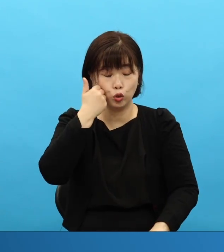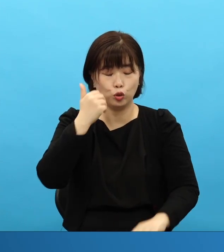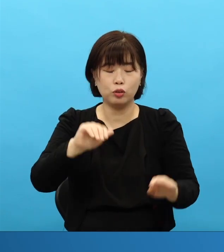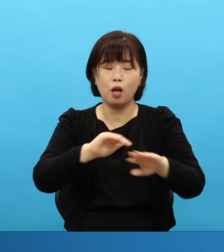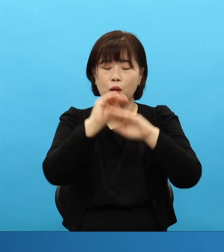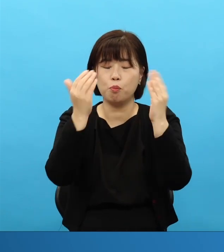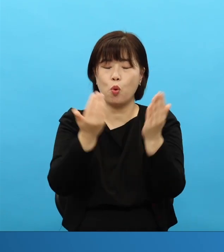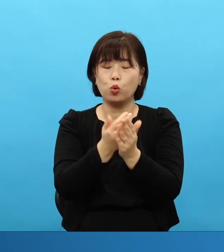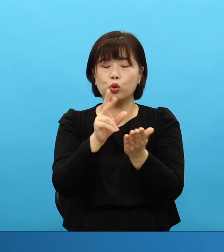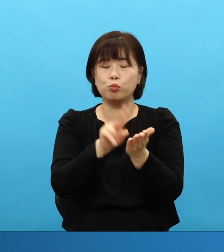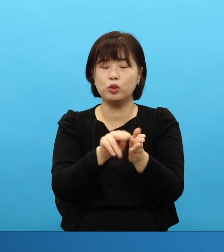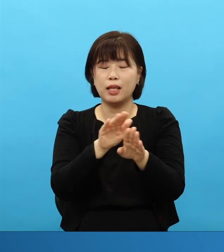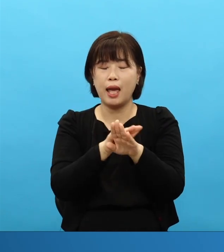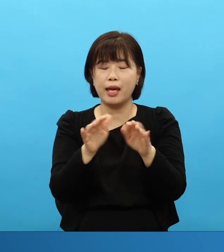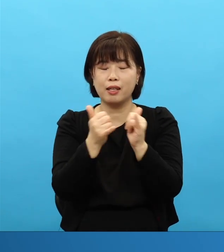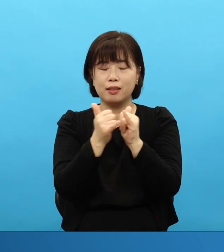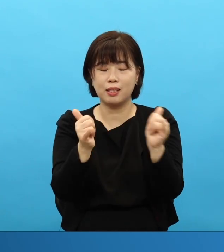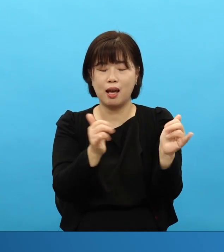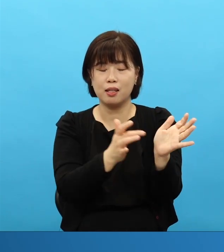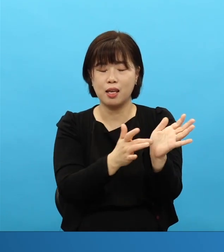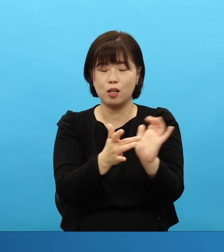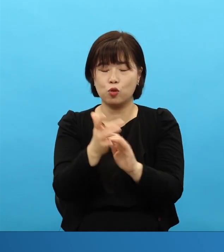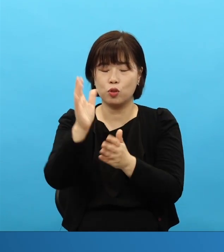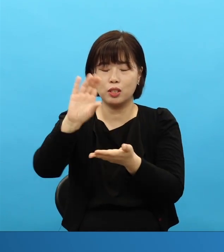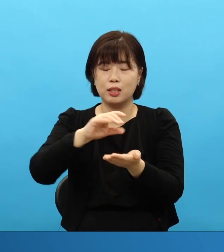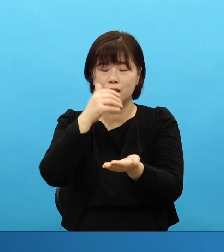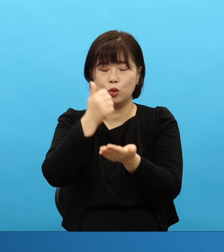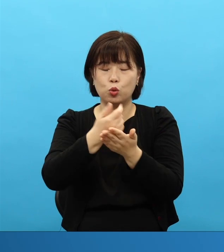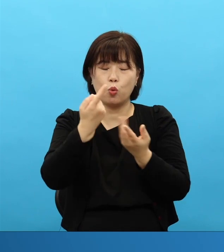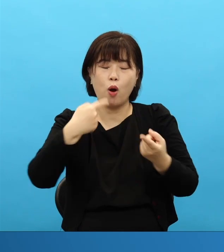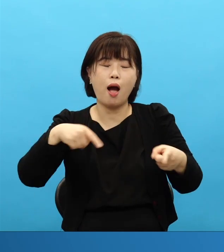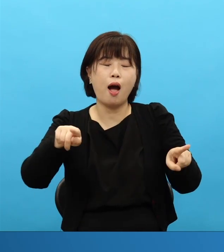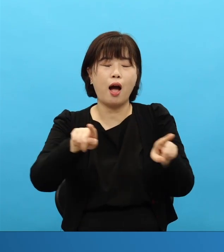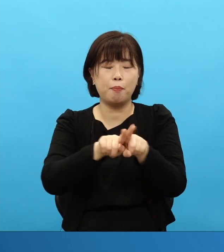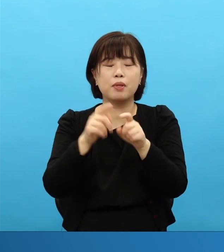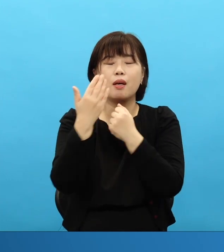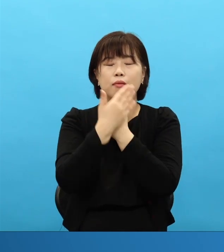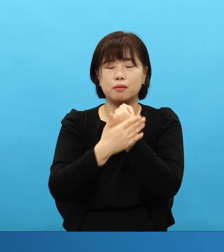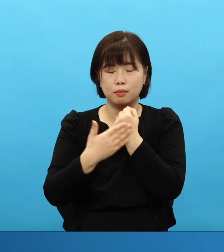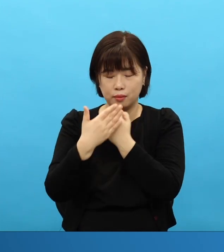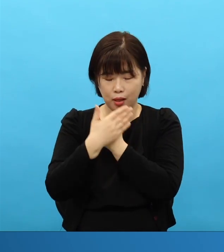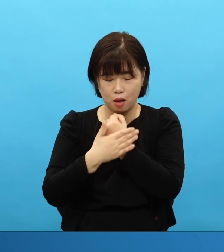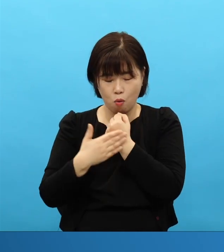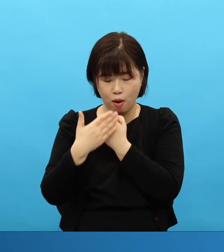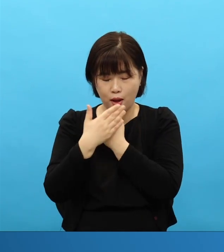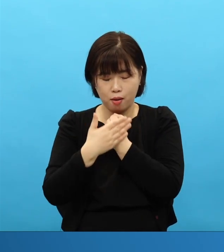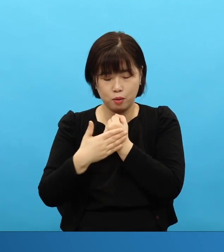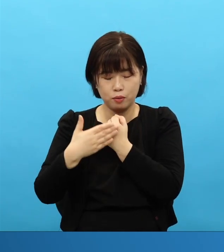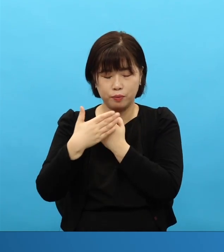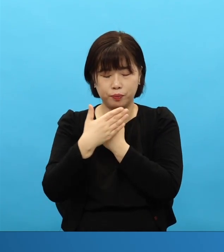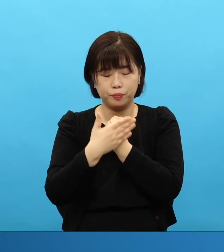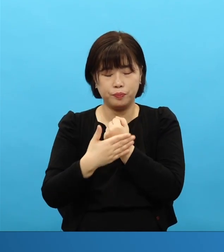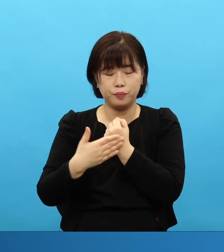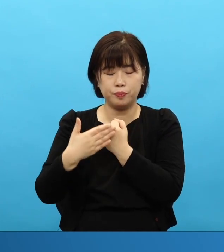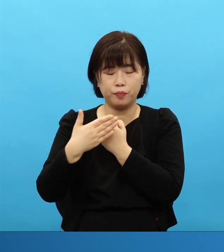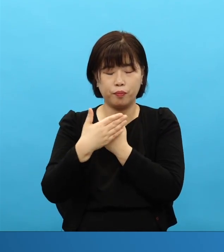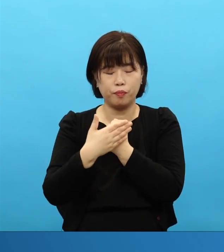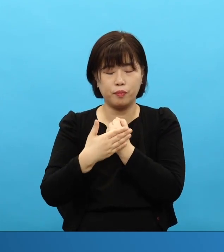문제 해결자 예수 그리스도의 함께 하시는 은혜와 Now with the grace of Lord Jesus Christ, who is the true